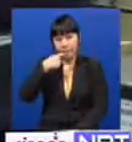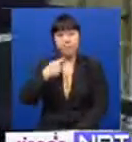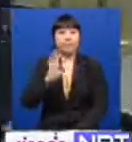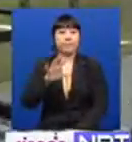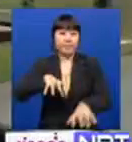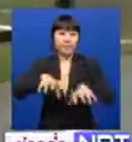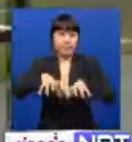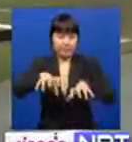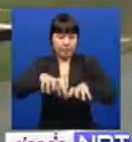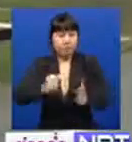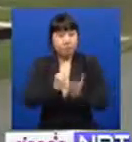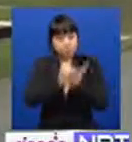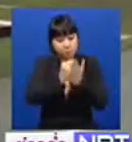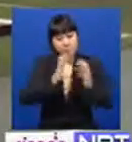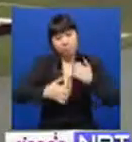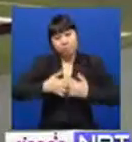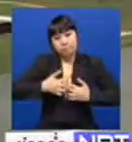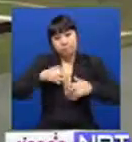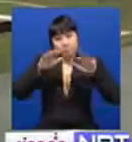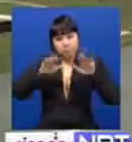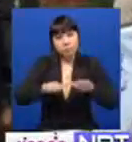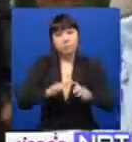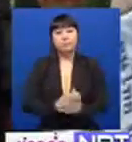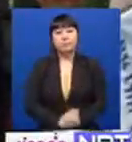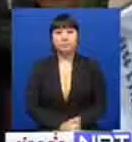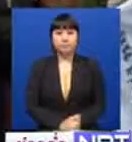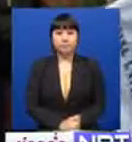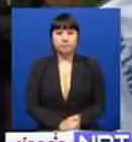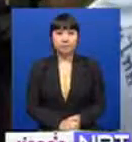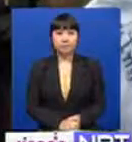ครินทร์เพื่อบรรเทาความเดือดร้อนในเบื้องต้น